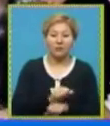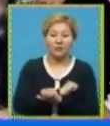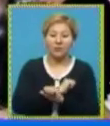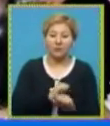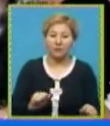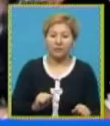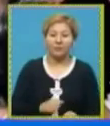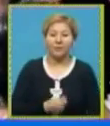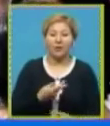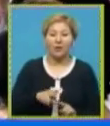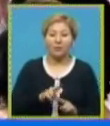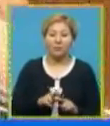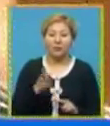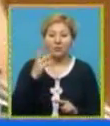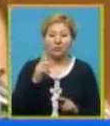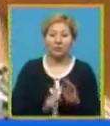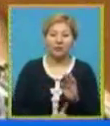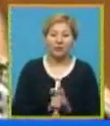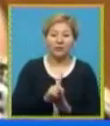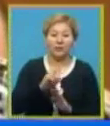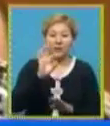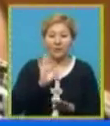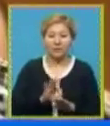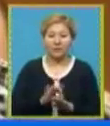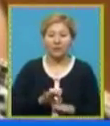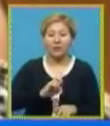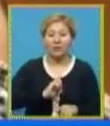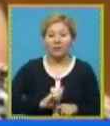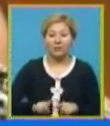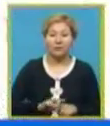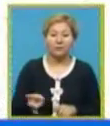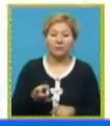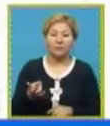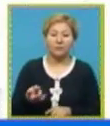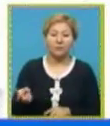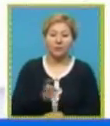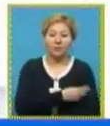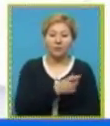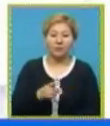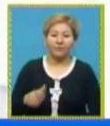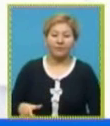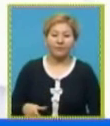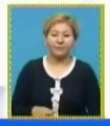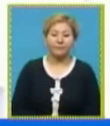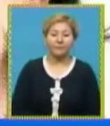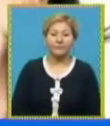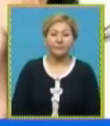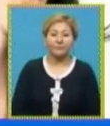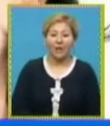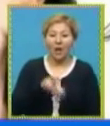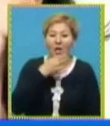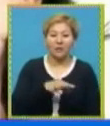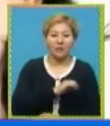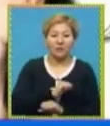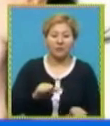ауру белгісі анықталған тұста бірден дәрігер көмегіне жүгінген жөн. Вот антибиотиктерді өз бетінше қолдануға кеңес бермеймін. Енді